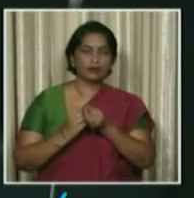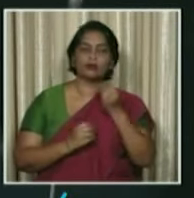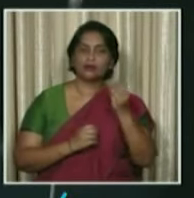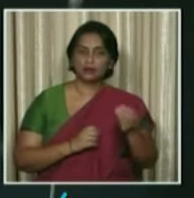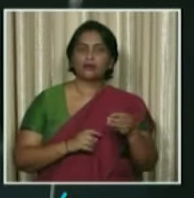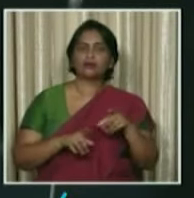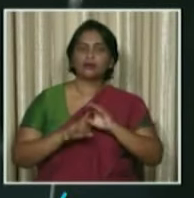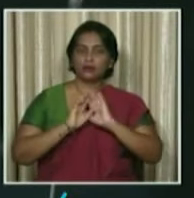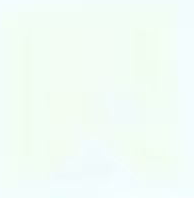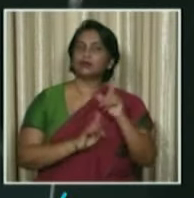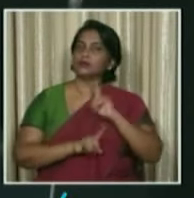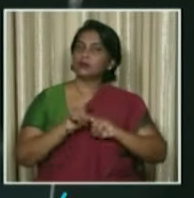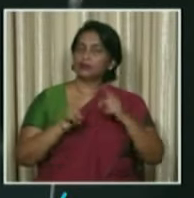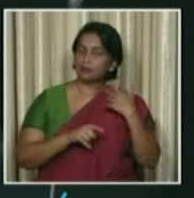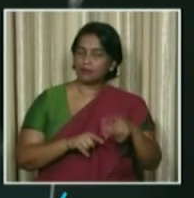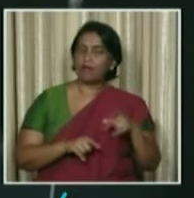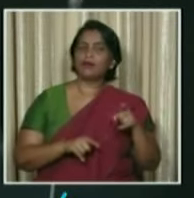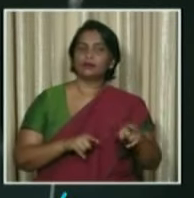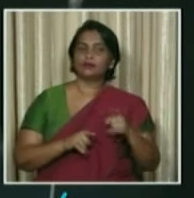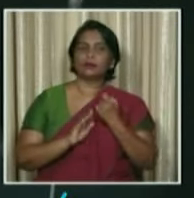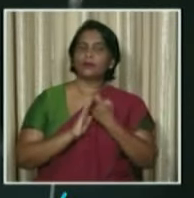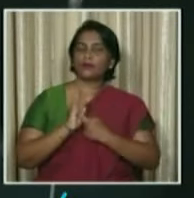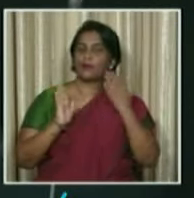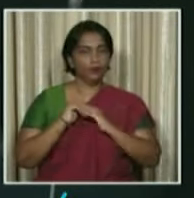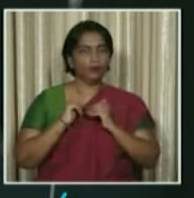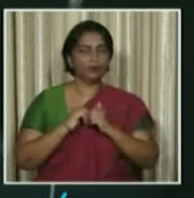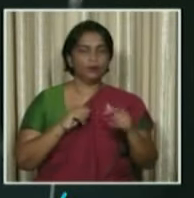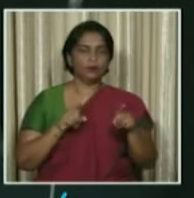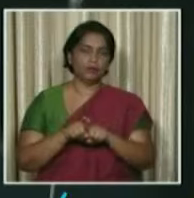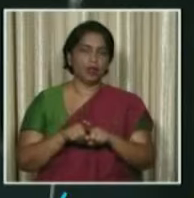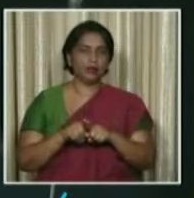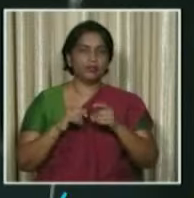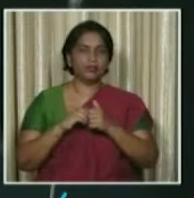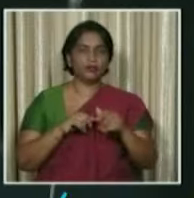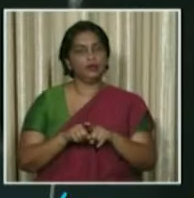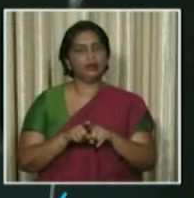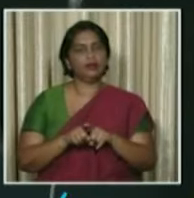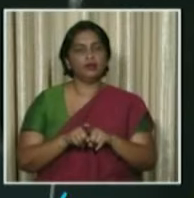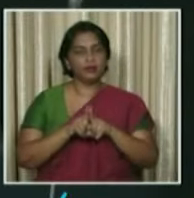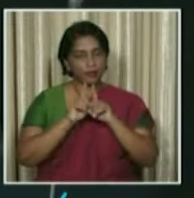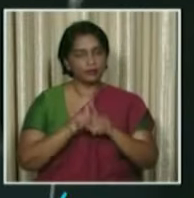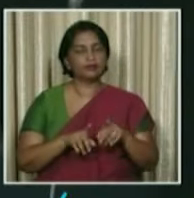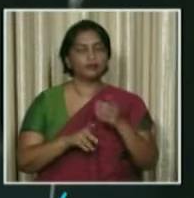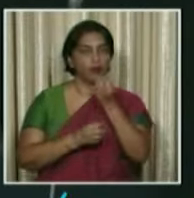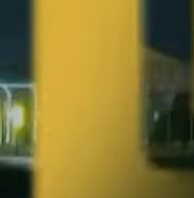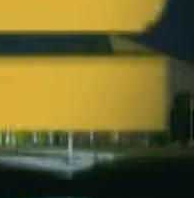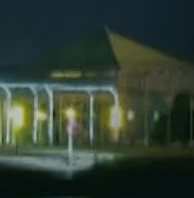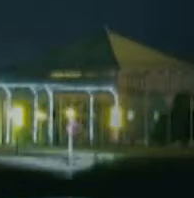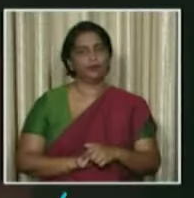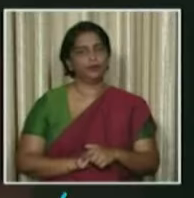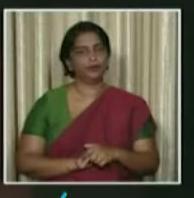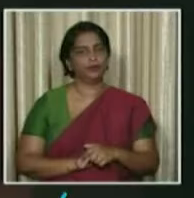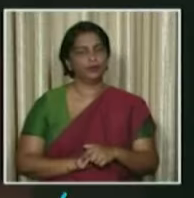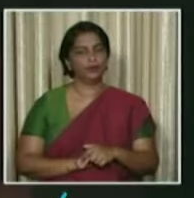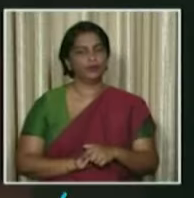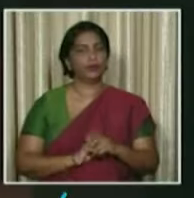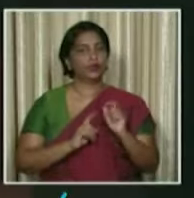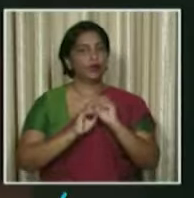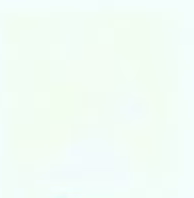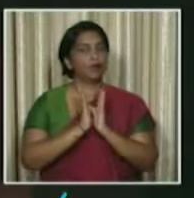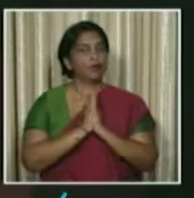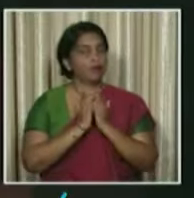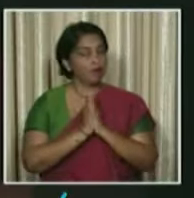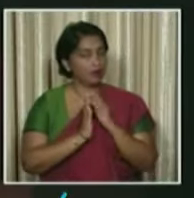අමාත්‍යාංශයත් එක්ක සාකච්ඡා කළා තමයි චක්‍රලේඛන අනුව පාසල් වලට යවලා තියෙන්නේ. Tamanට ඕන ඕන විදිහට කෑම වේල් සකස් කරන්න බෑ. ගමන්